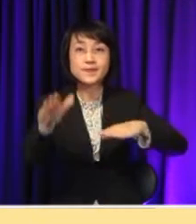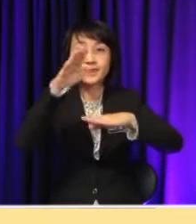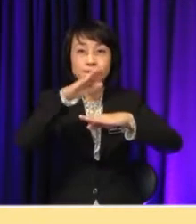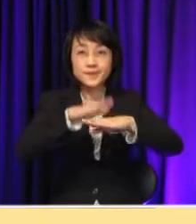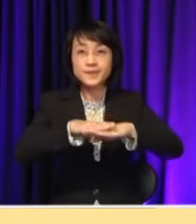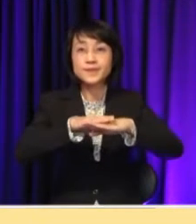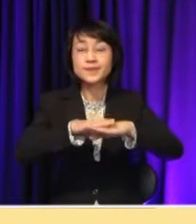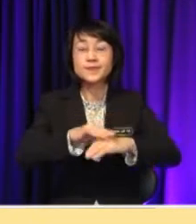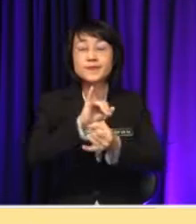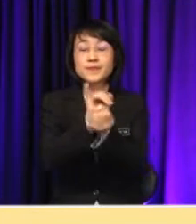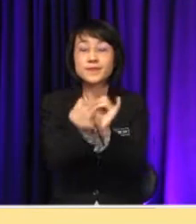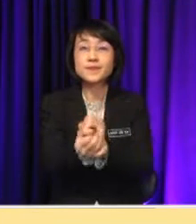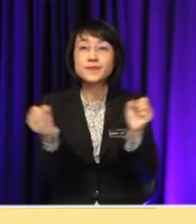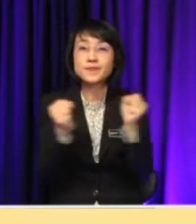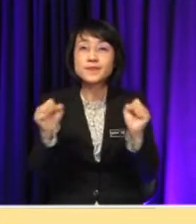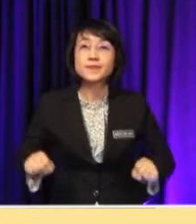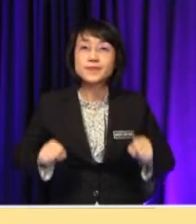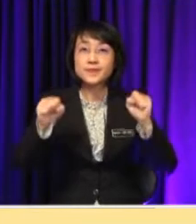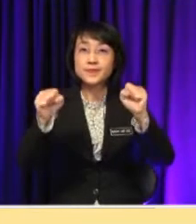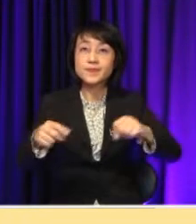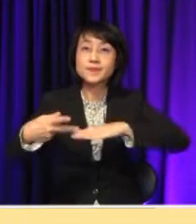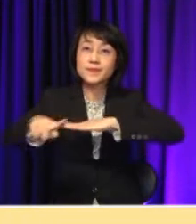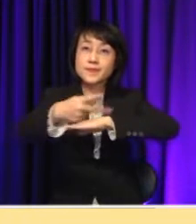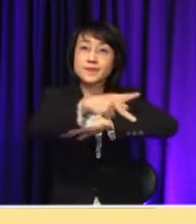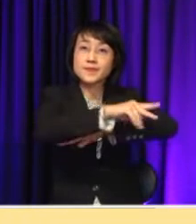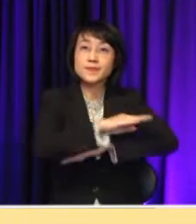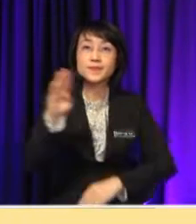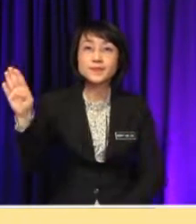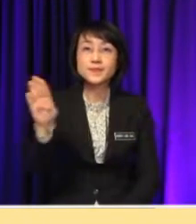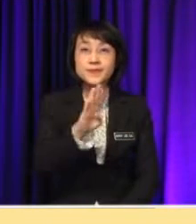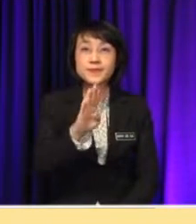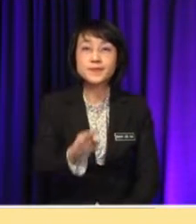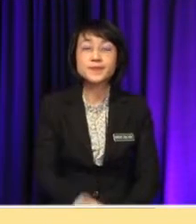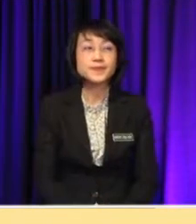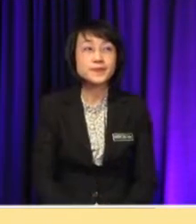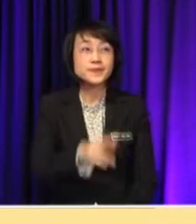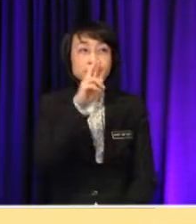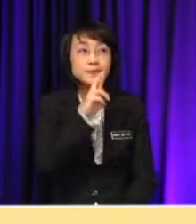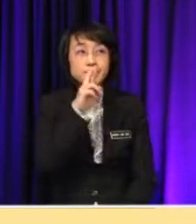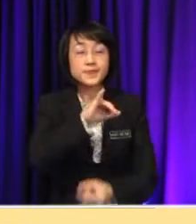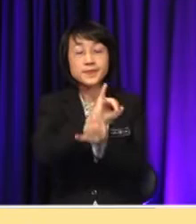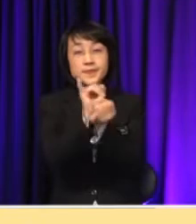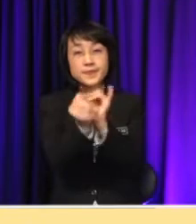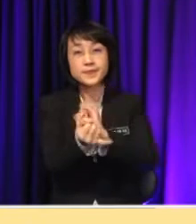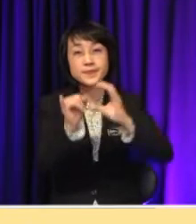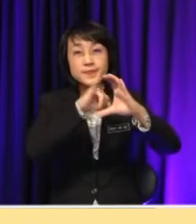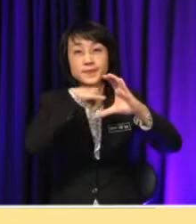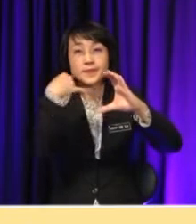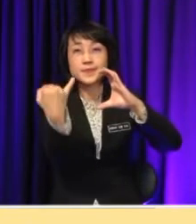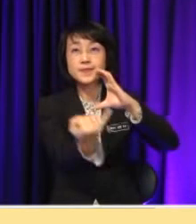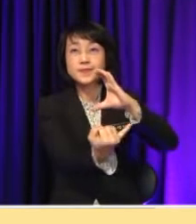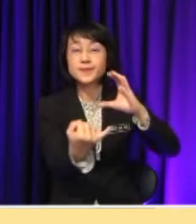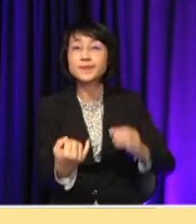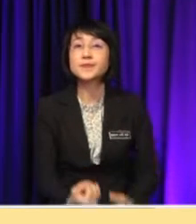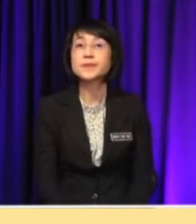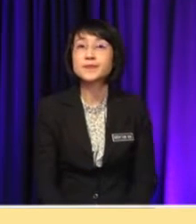pantai barat yang bawahnya biru yang berwarna merah adalah iklim khatulistiwa nah dia sejuk sudah ada pancaran ini adalah